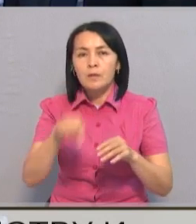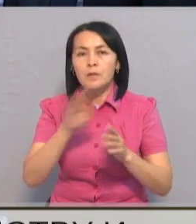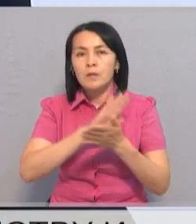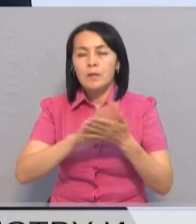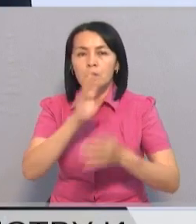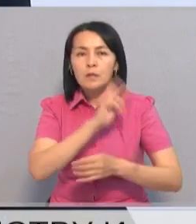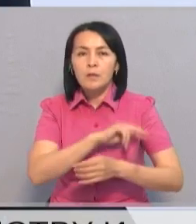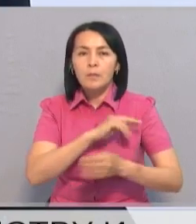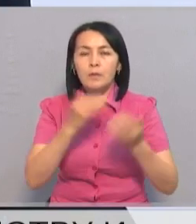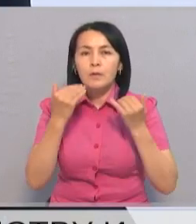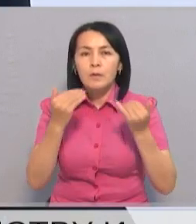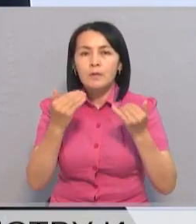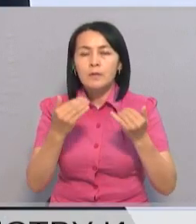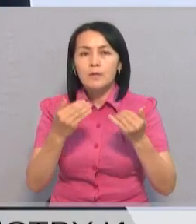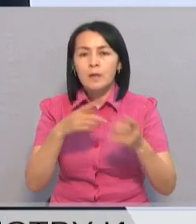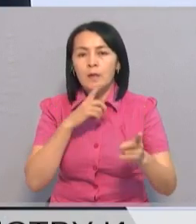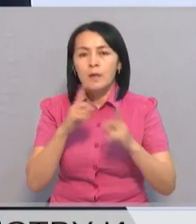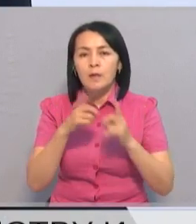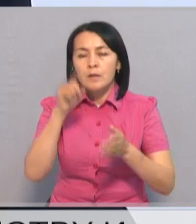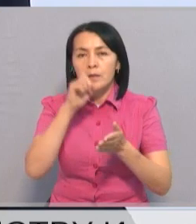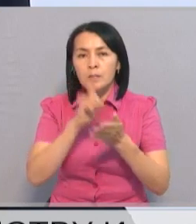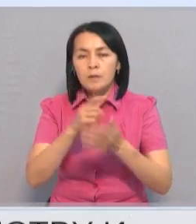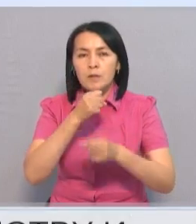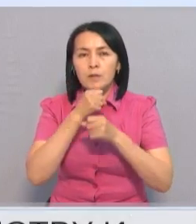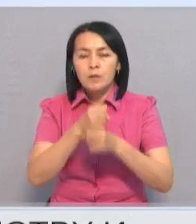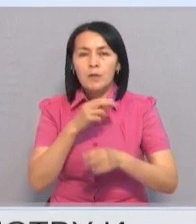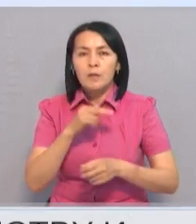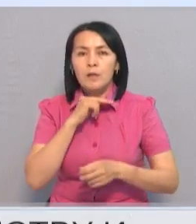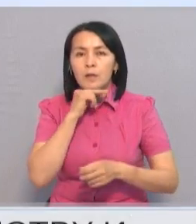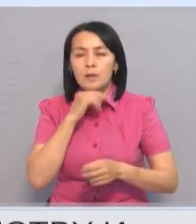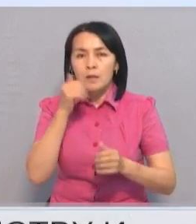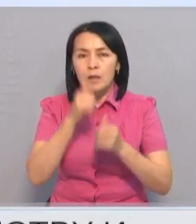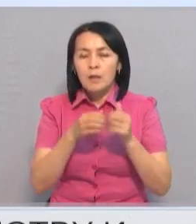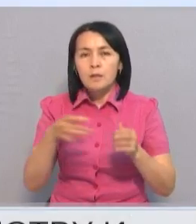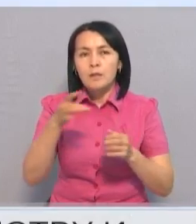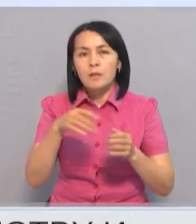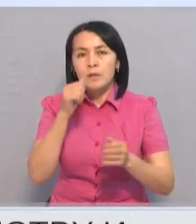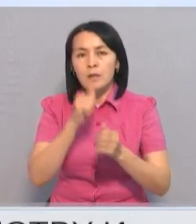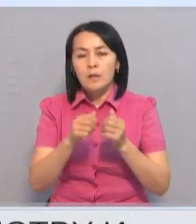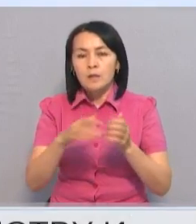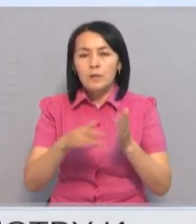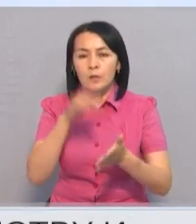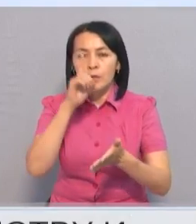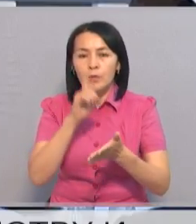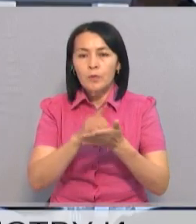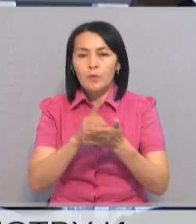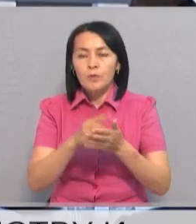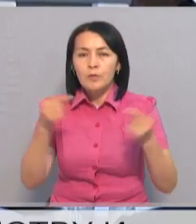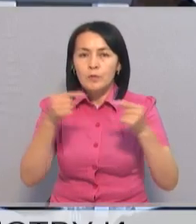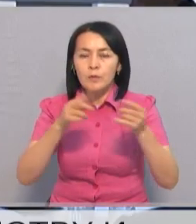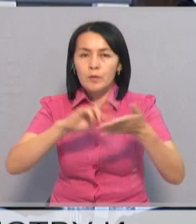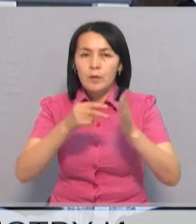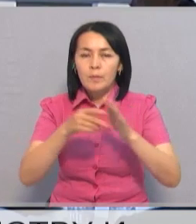систематическую работу. Со стороны аппарата это должно строго контролироваться. Каждый район, каждый город должен иметь четкий